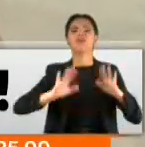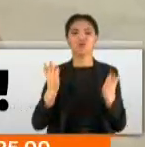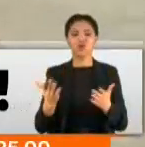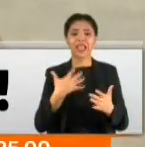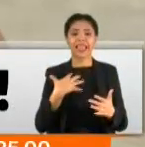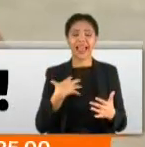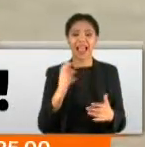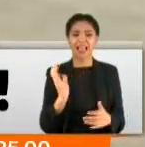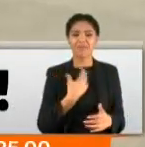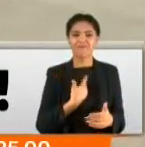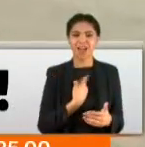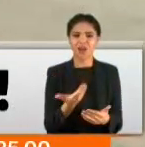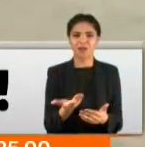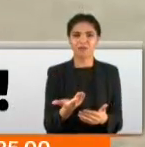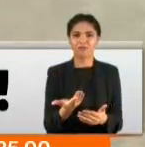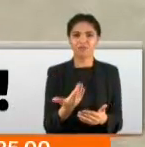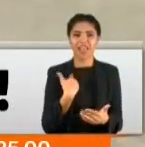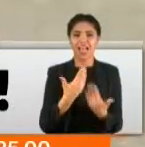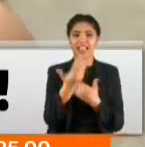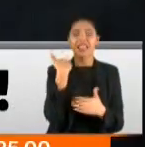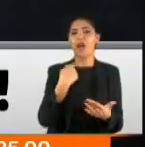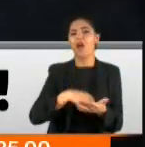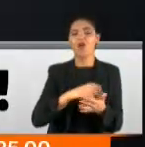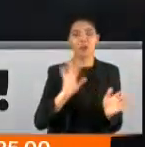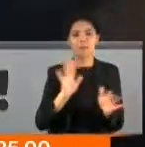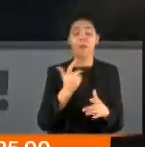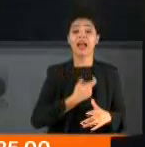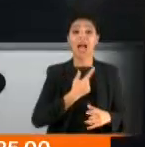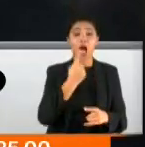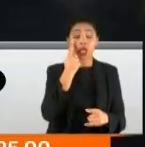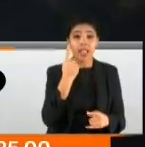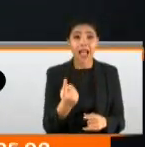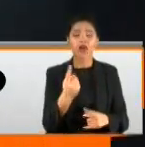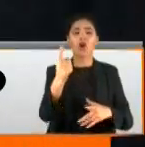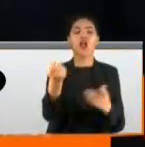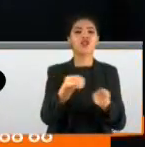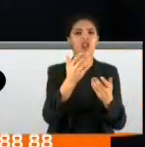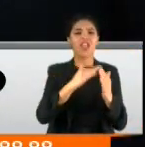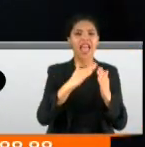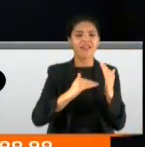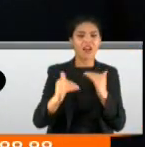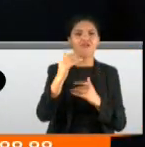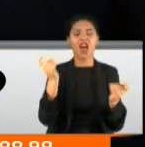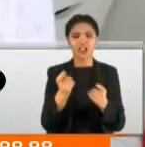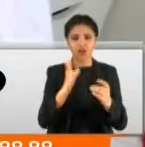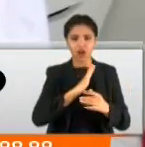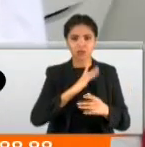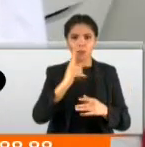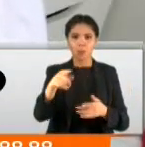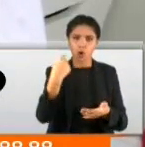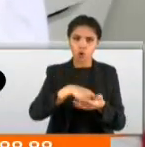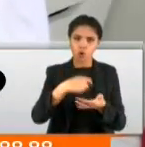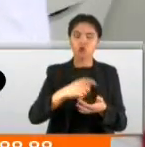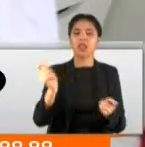değilsen de patladım ama hukukçulara göre çalışanlar evde fazla mesai yapıyorsa bu